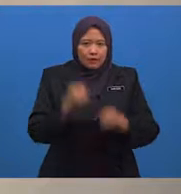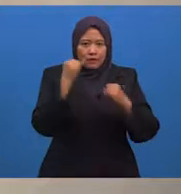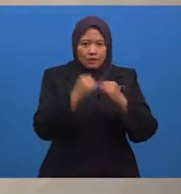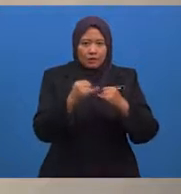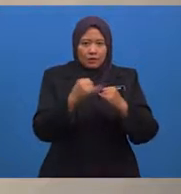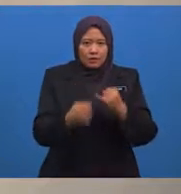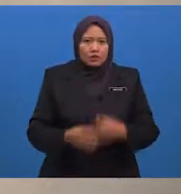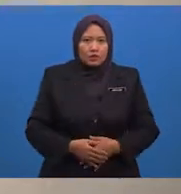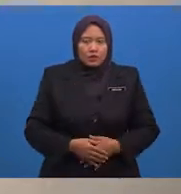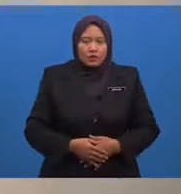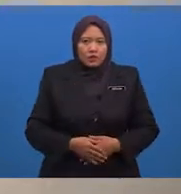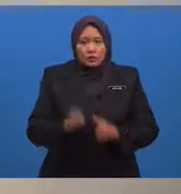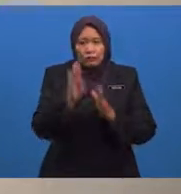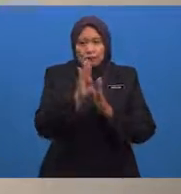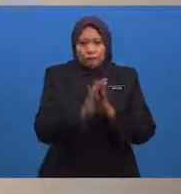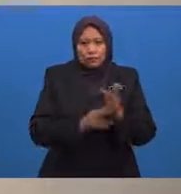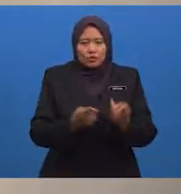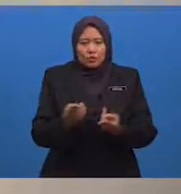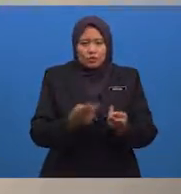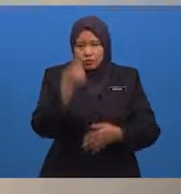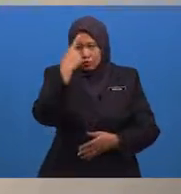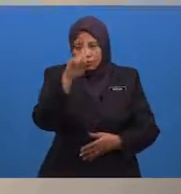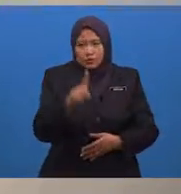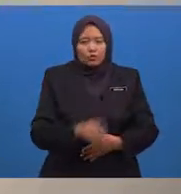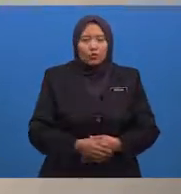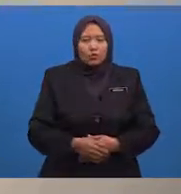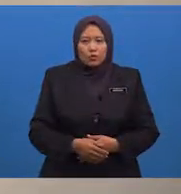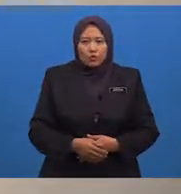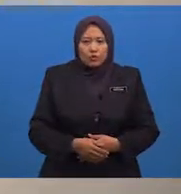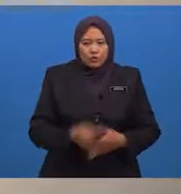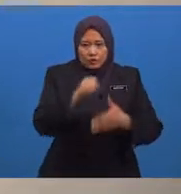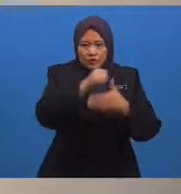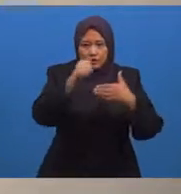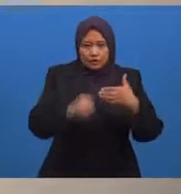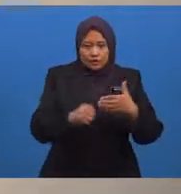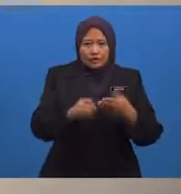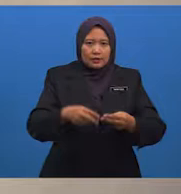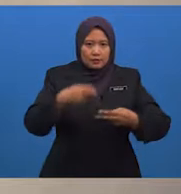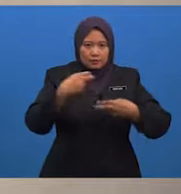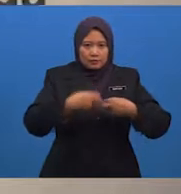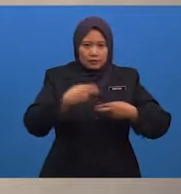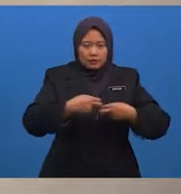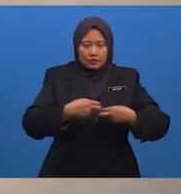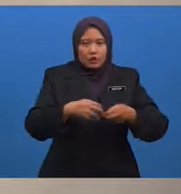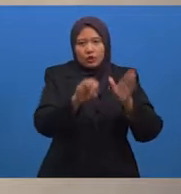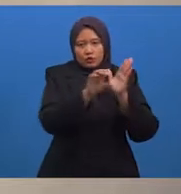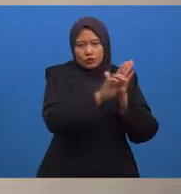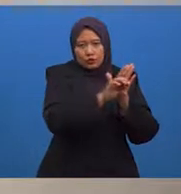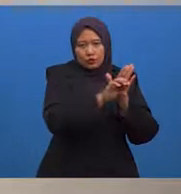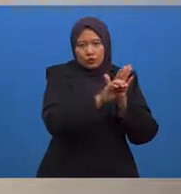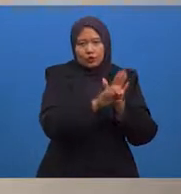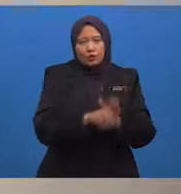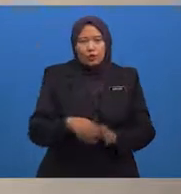ialah persoalan berusaha untuk menyelesaikan masalah. Sebagai contoh,